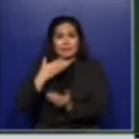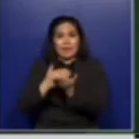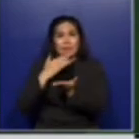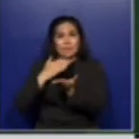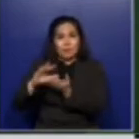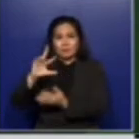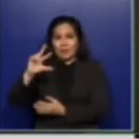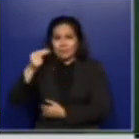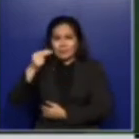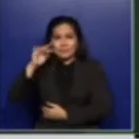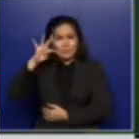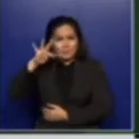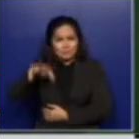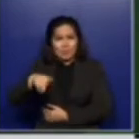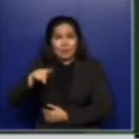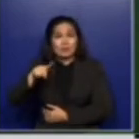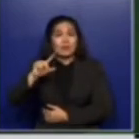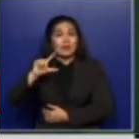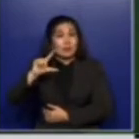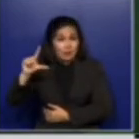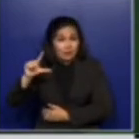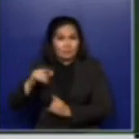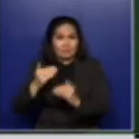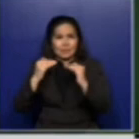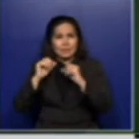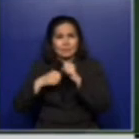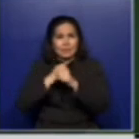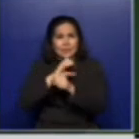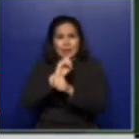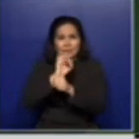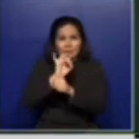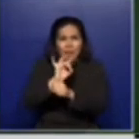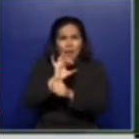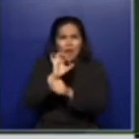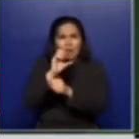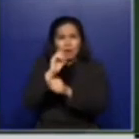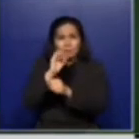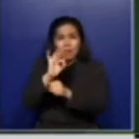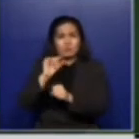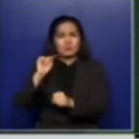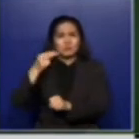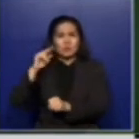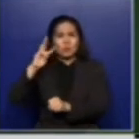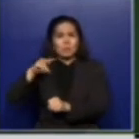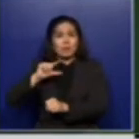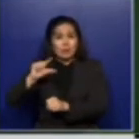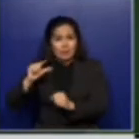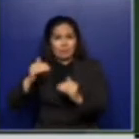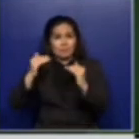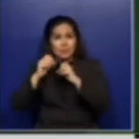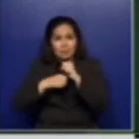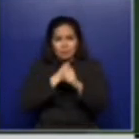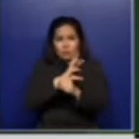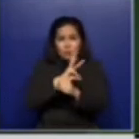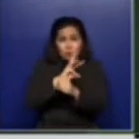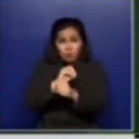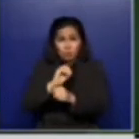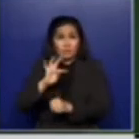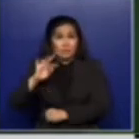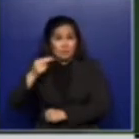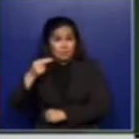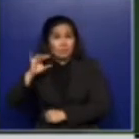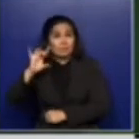34,000 ล้านบาทปี59 16,000 เองนะครับใช้น้อยนะครับปี60ใช้ไป 48,000